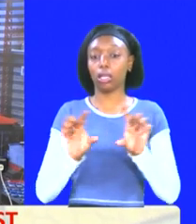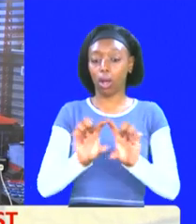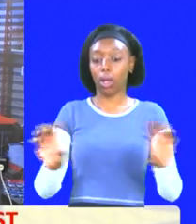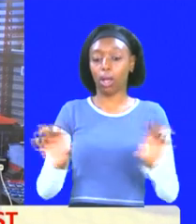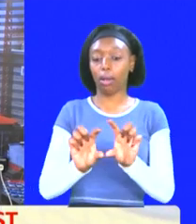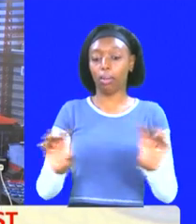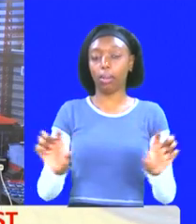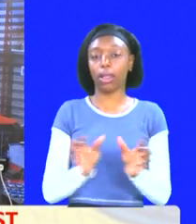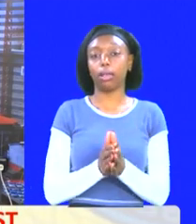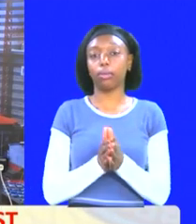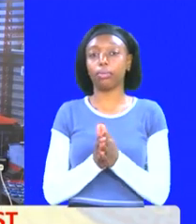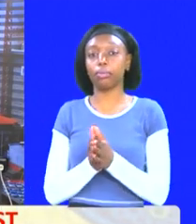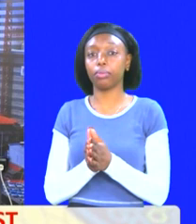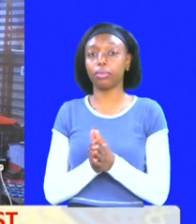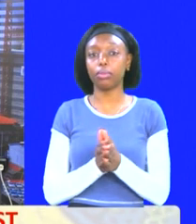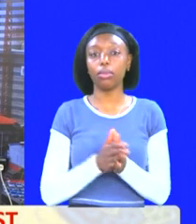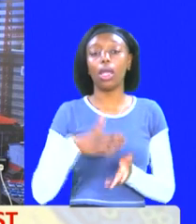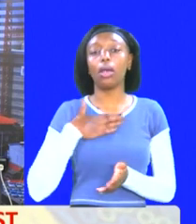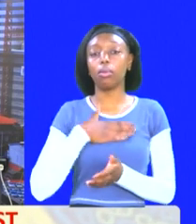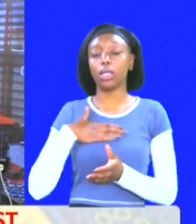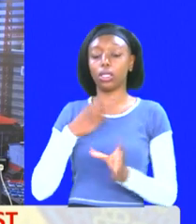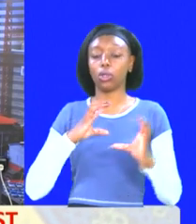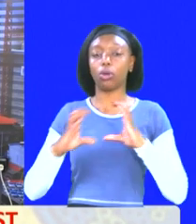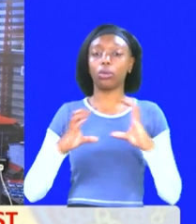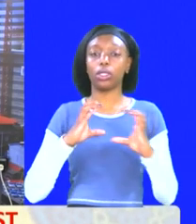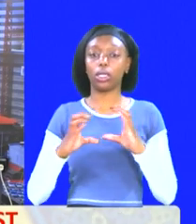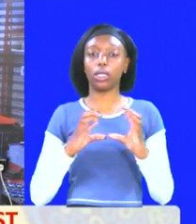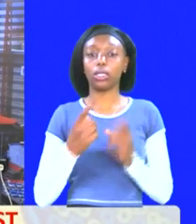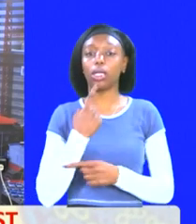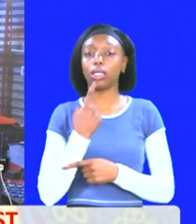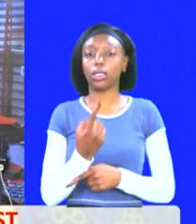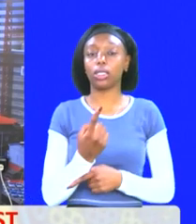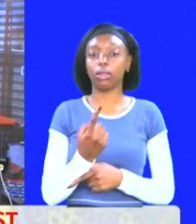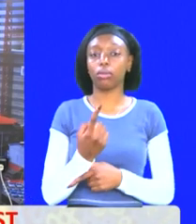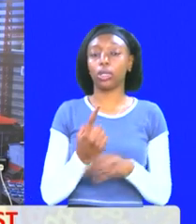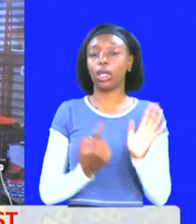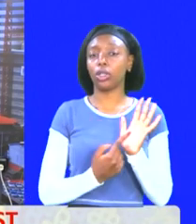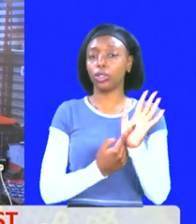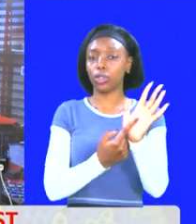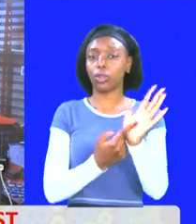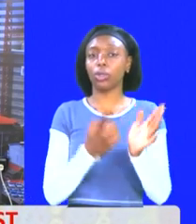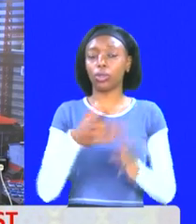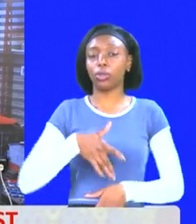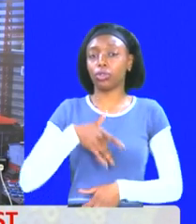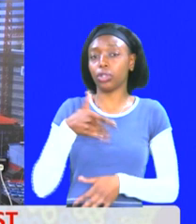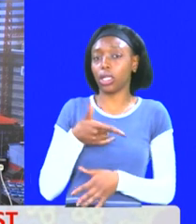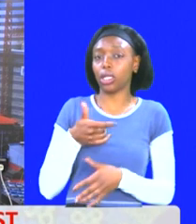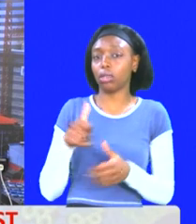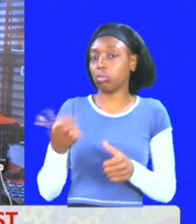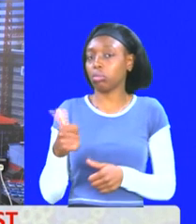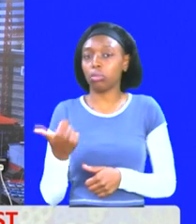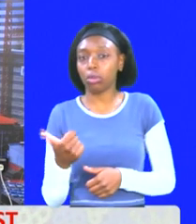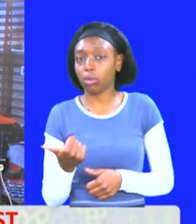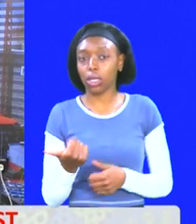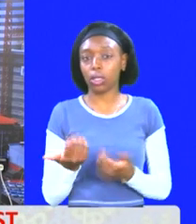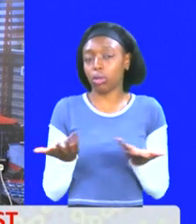0111980384 is the hotline and SMS number. Please communicate with us. No to MBA. Show in a kuma book you wapi ama any request which you have to for that tupatie tumpe